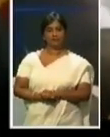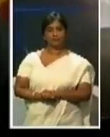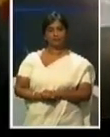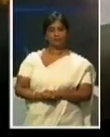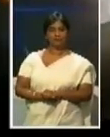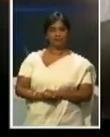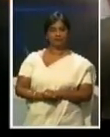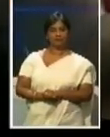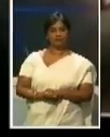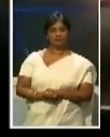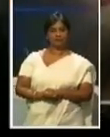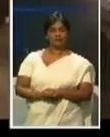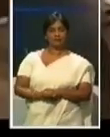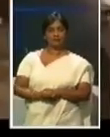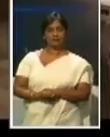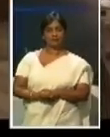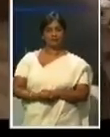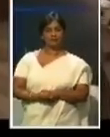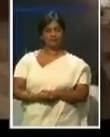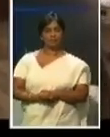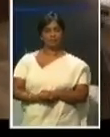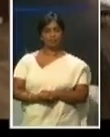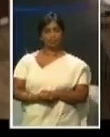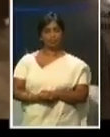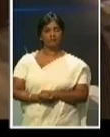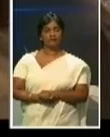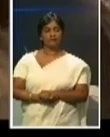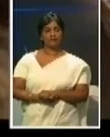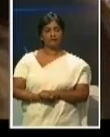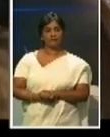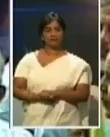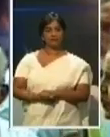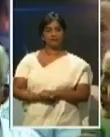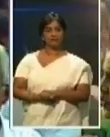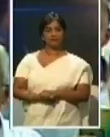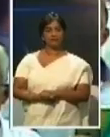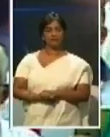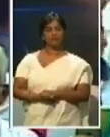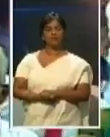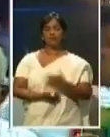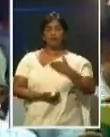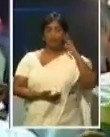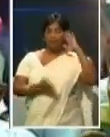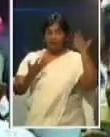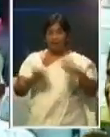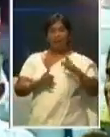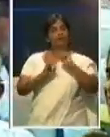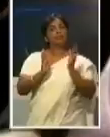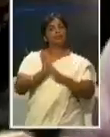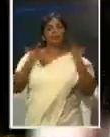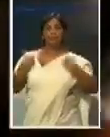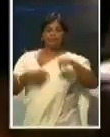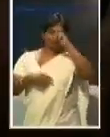கௌரவ மஹிந்த ராஜபக்ச அவர்களுடைய தலைமைத்துவத்திலும் இந்த நாடு மீள் எழுச்சி பெறும் திருந்திமின் அனதுருவ அக்ரமாத்திய